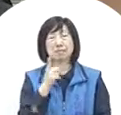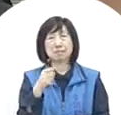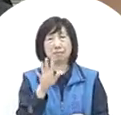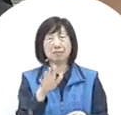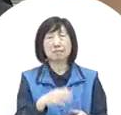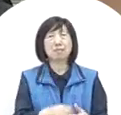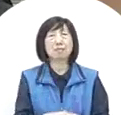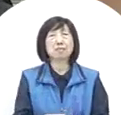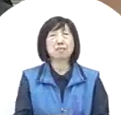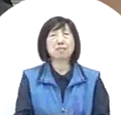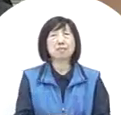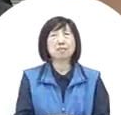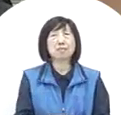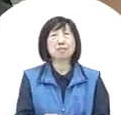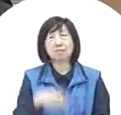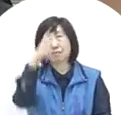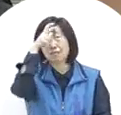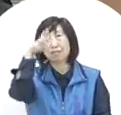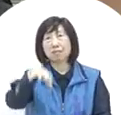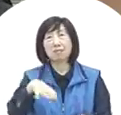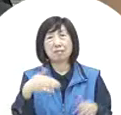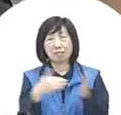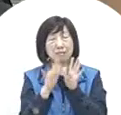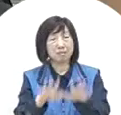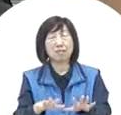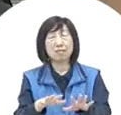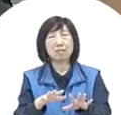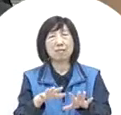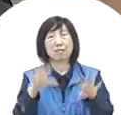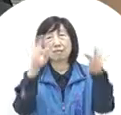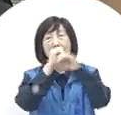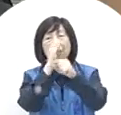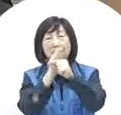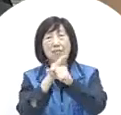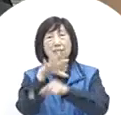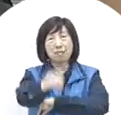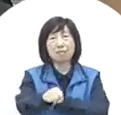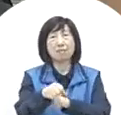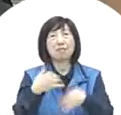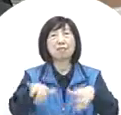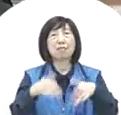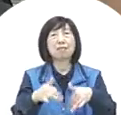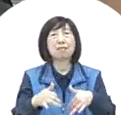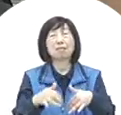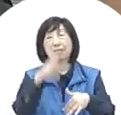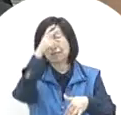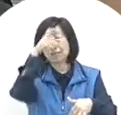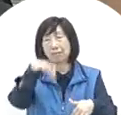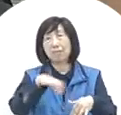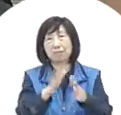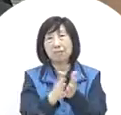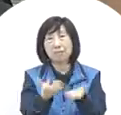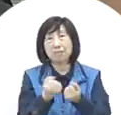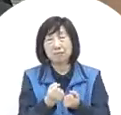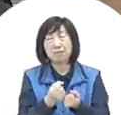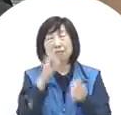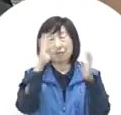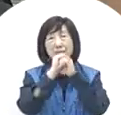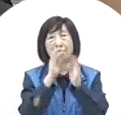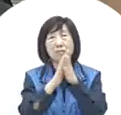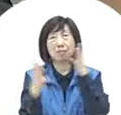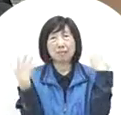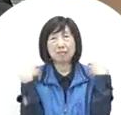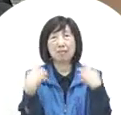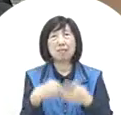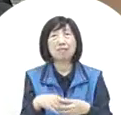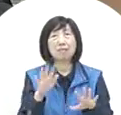后，警方到现在还没有破案，而这案子分派出所受理，侦查队侦办办不了，后来